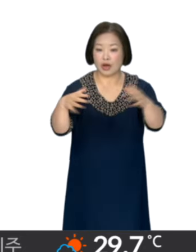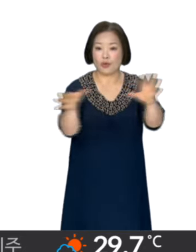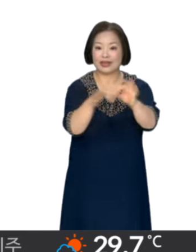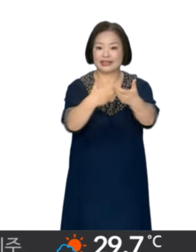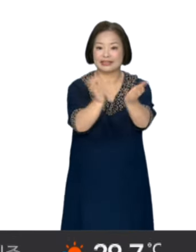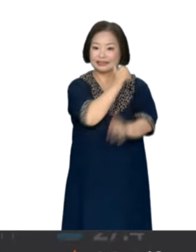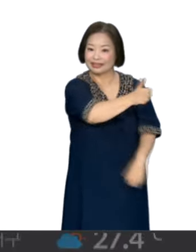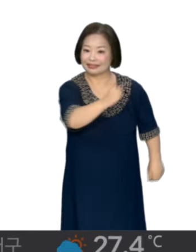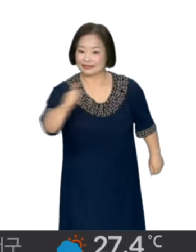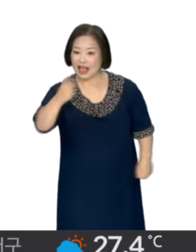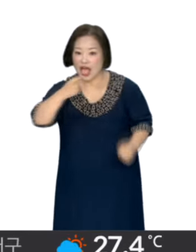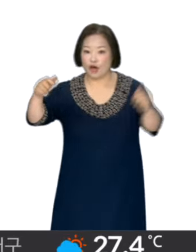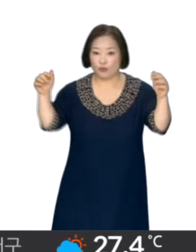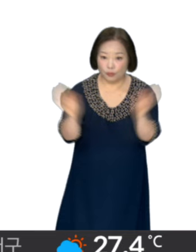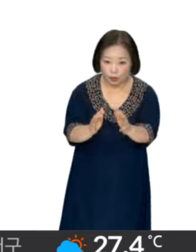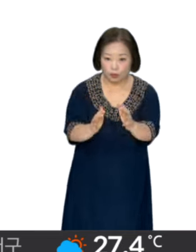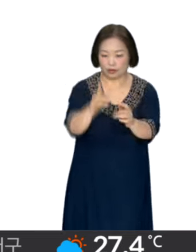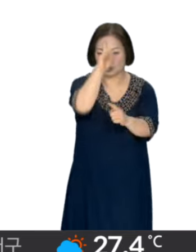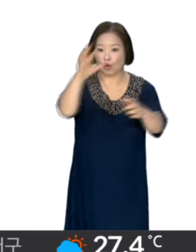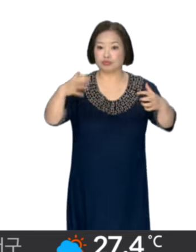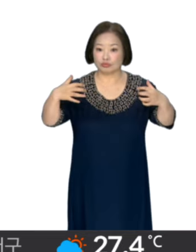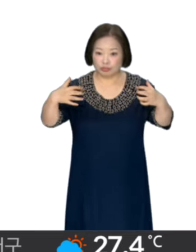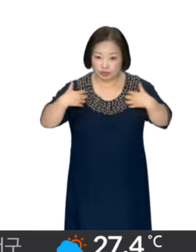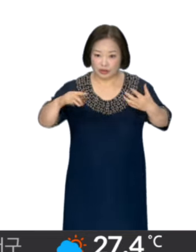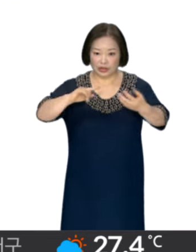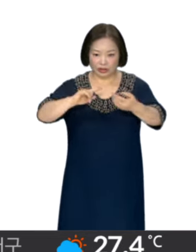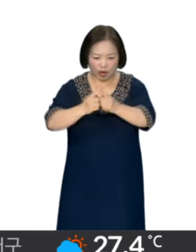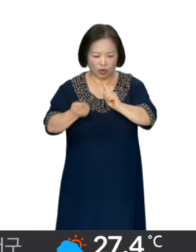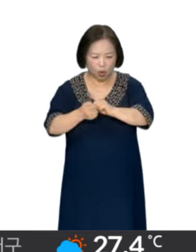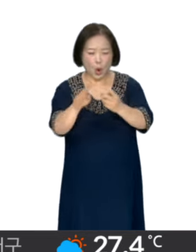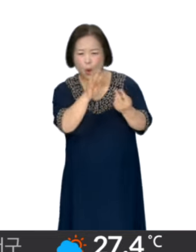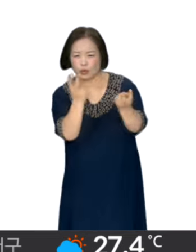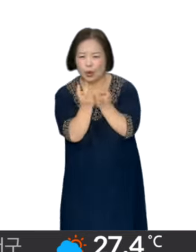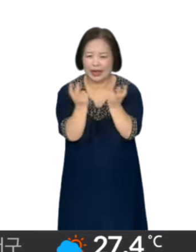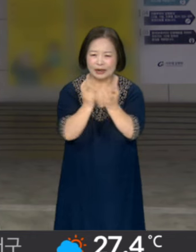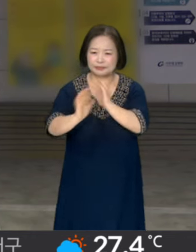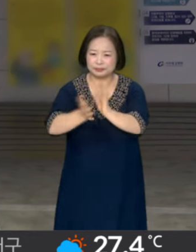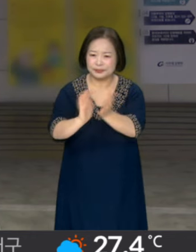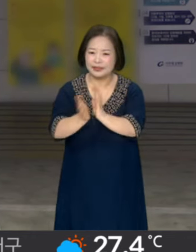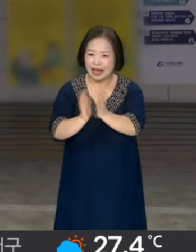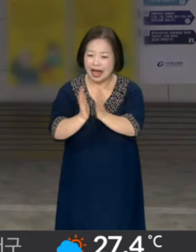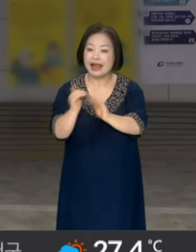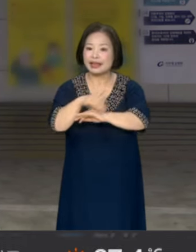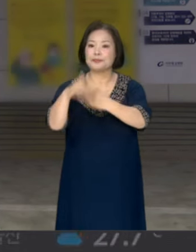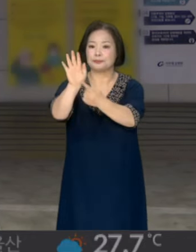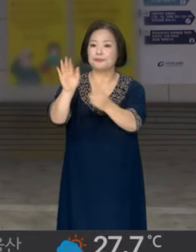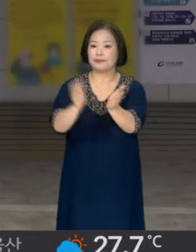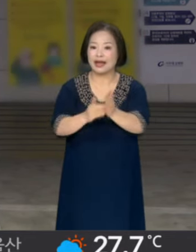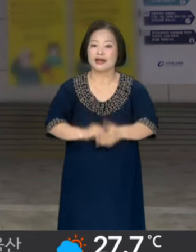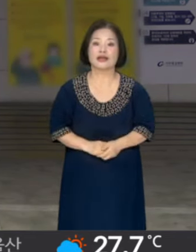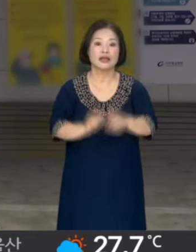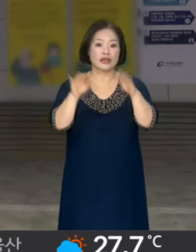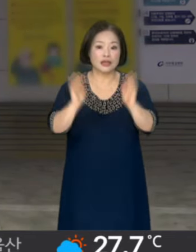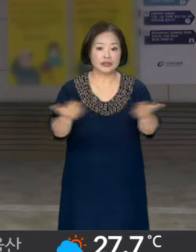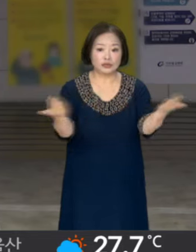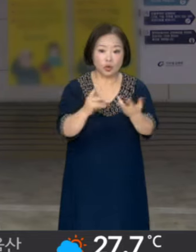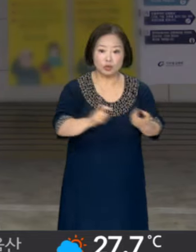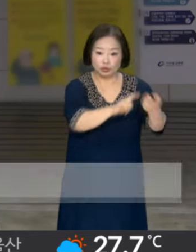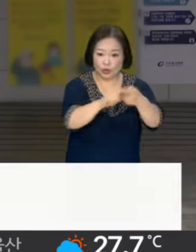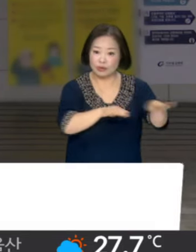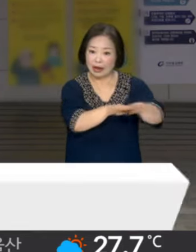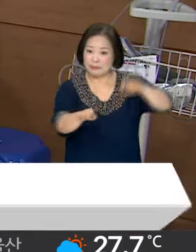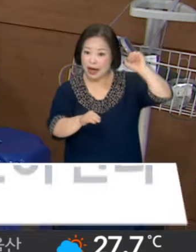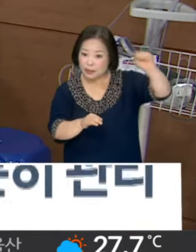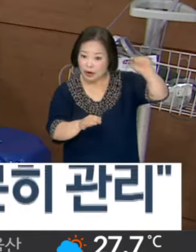열린다며 범정부적인 대체관 수리 의지를 나타냈습니다 다만 대통령실은 노조 파업으로